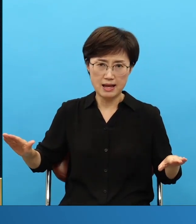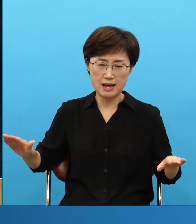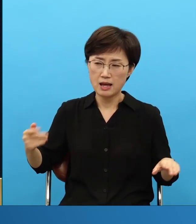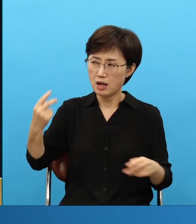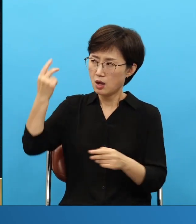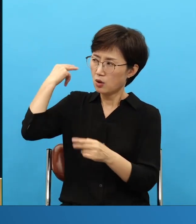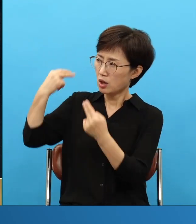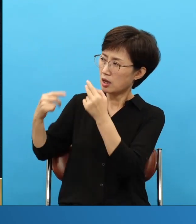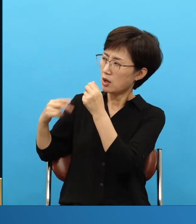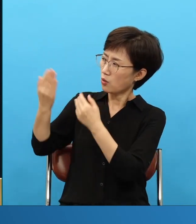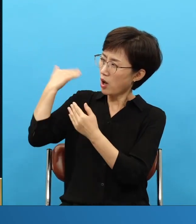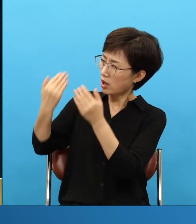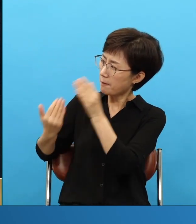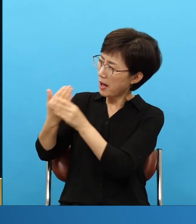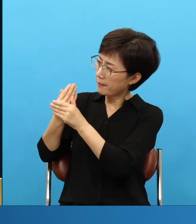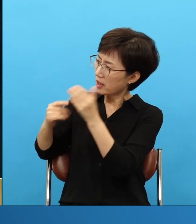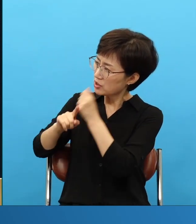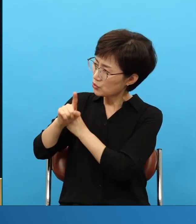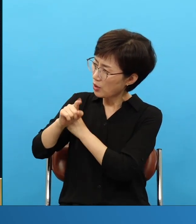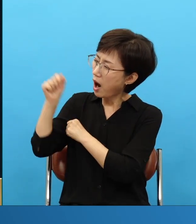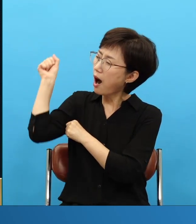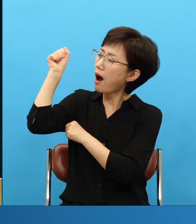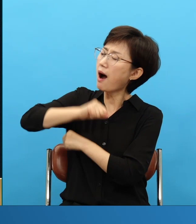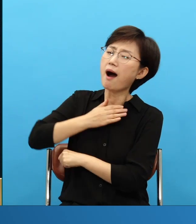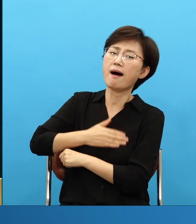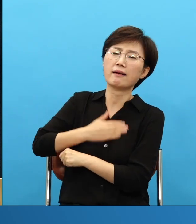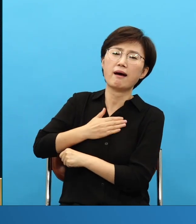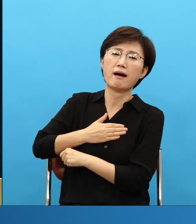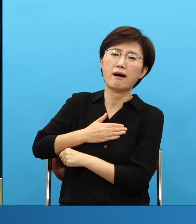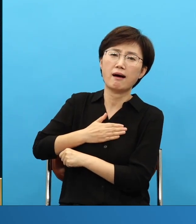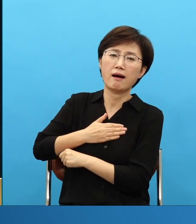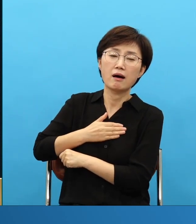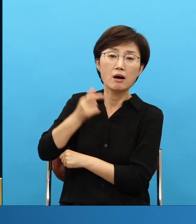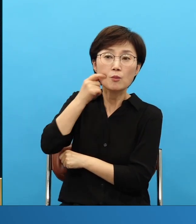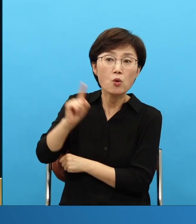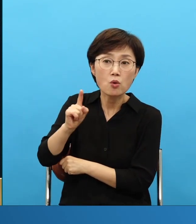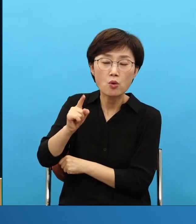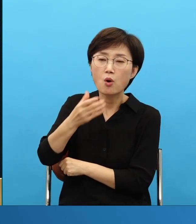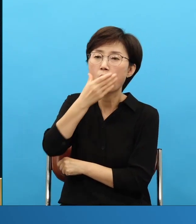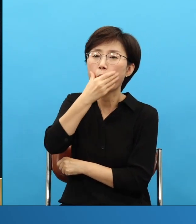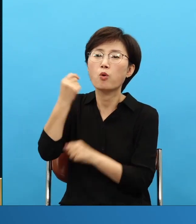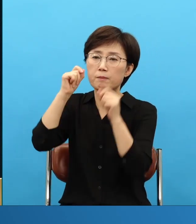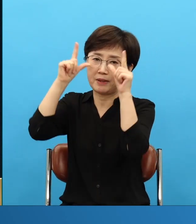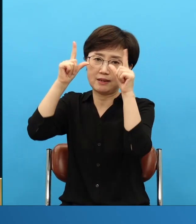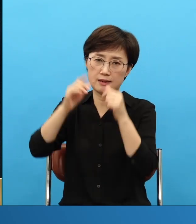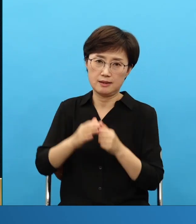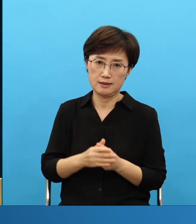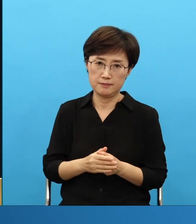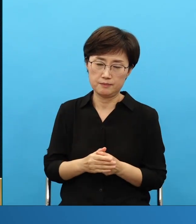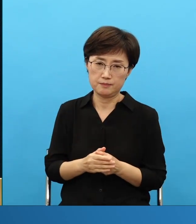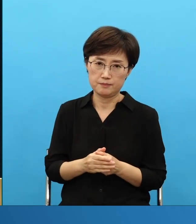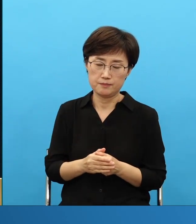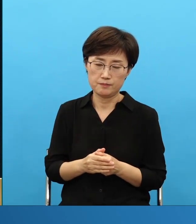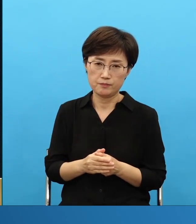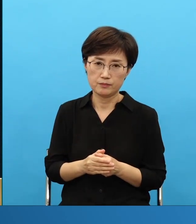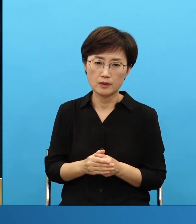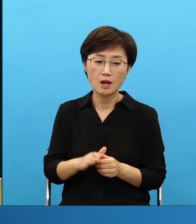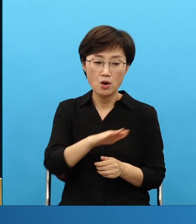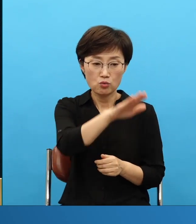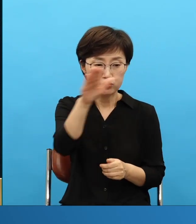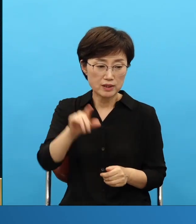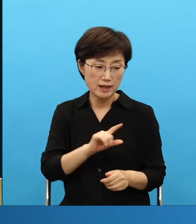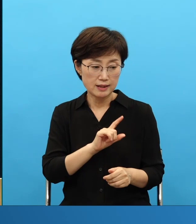돼요. for us to heed the words of other people. The reason why God has given us the gospel is so that we can come 여러분의 out from our 신분이 past. 바뀌도록 하나님이